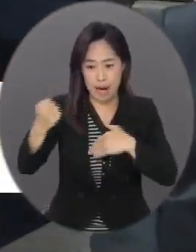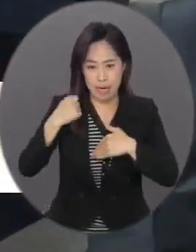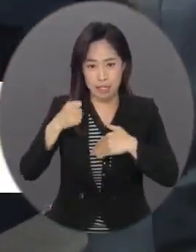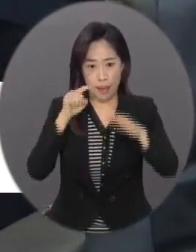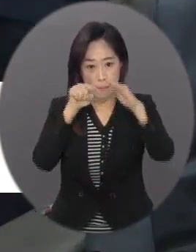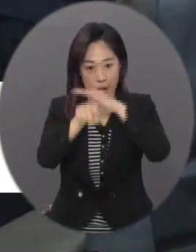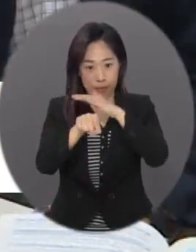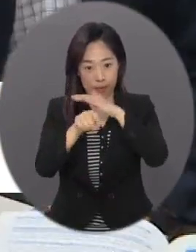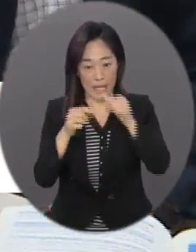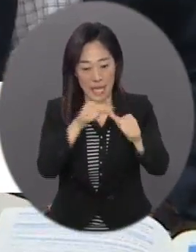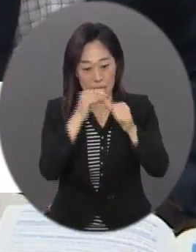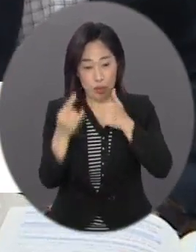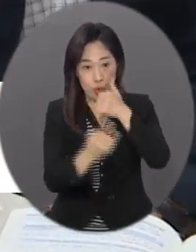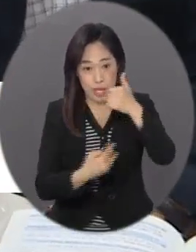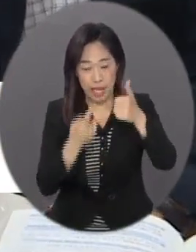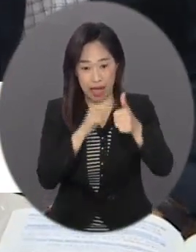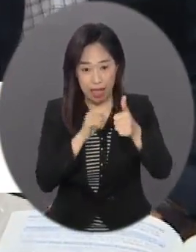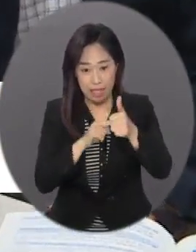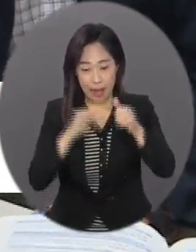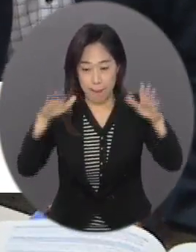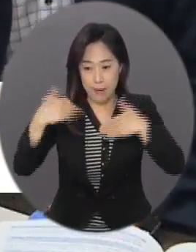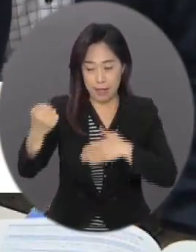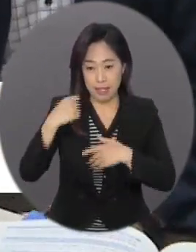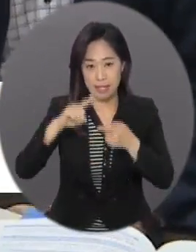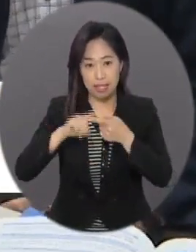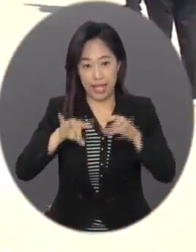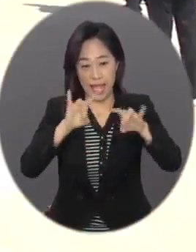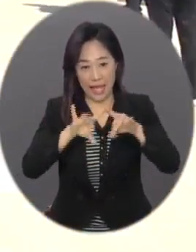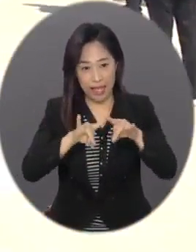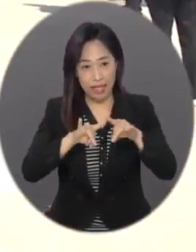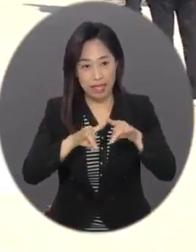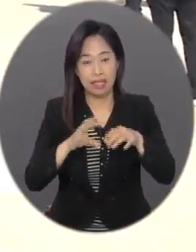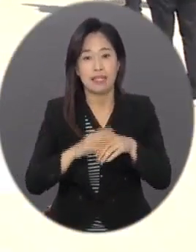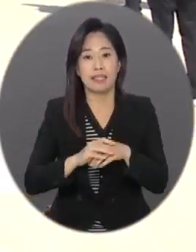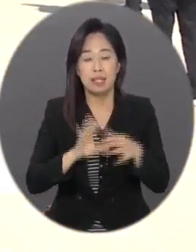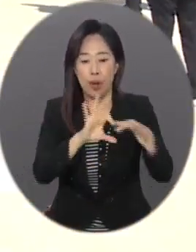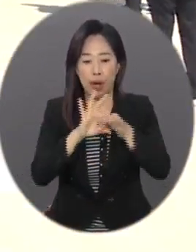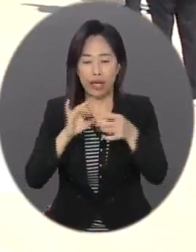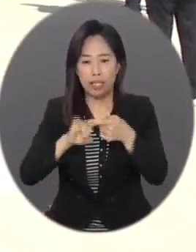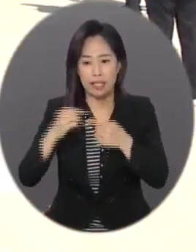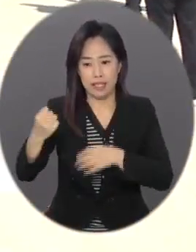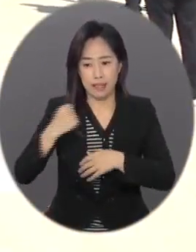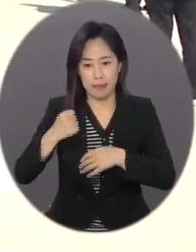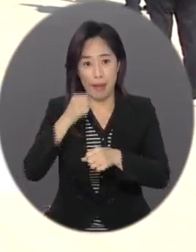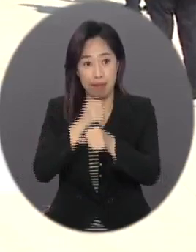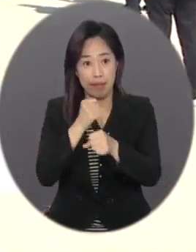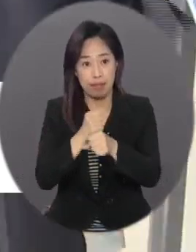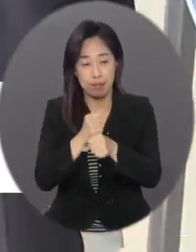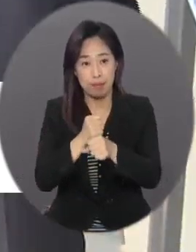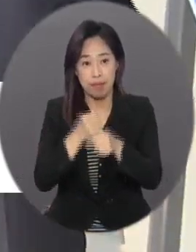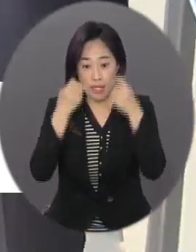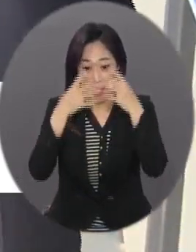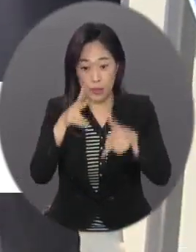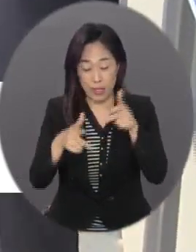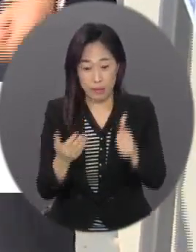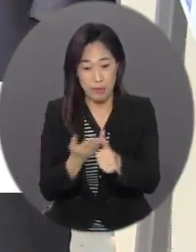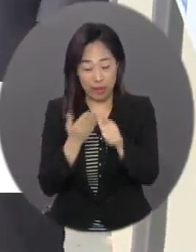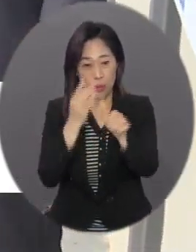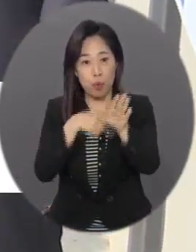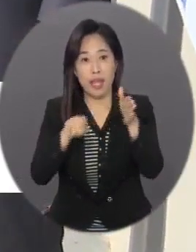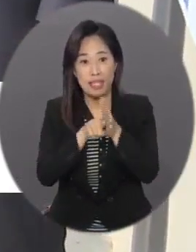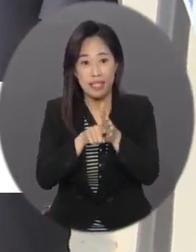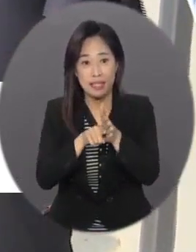유수연 들에게 회 상품력 을 통해 너지 주권을 밤이 파고 국가차원의 신 산업으로 육사 가려면 친 산업